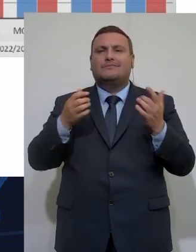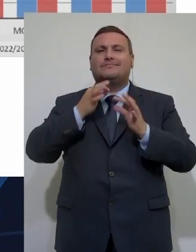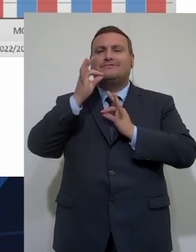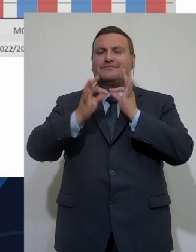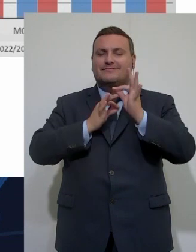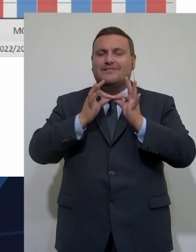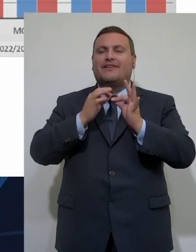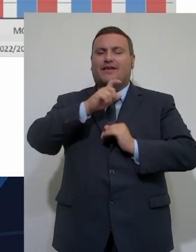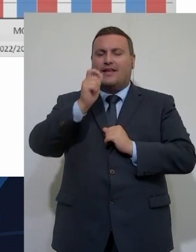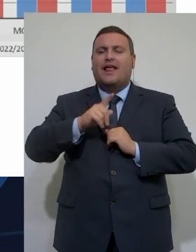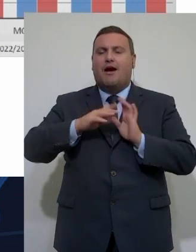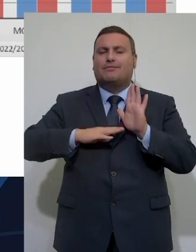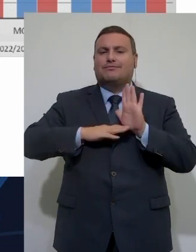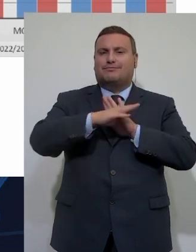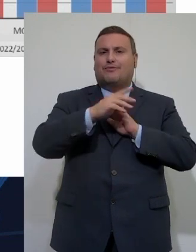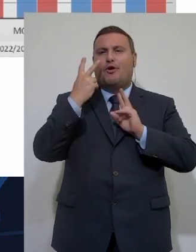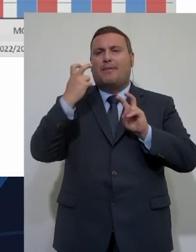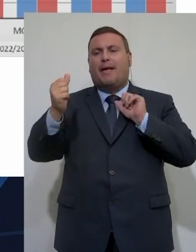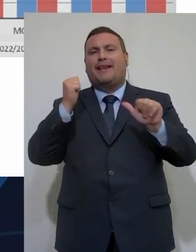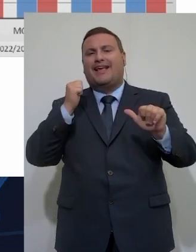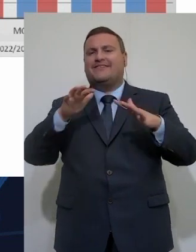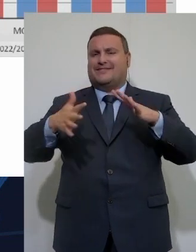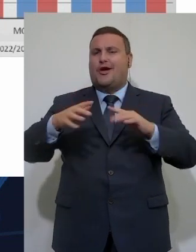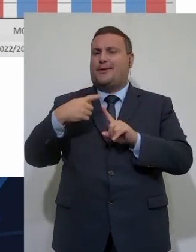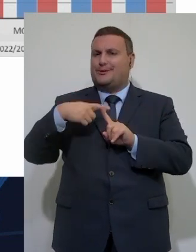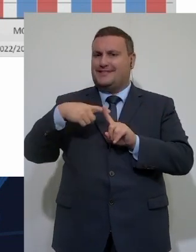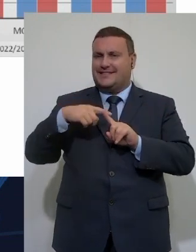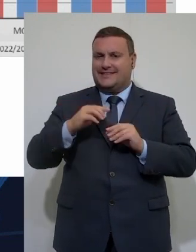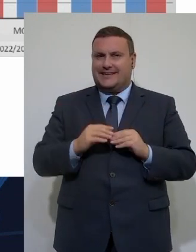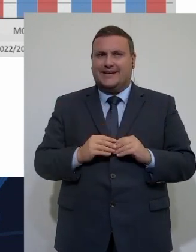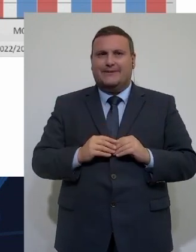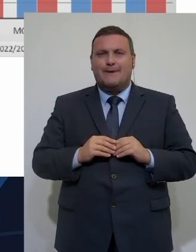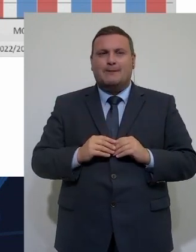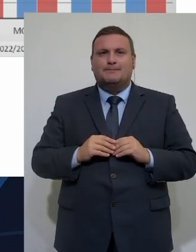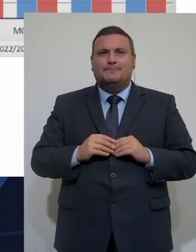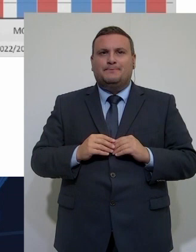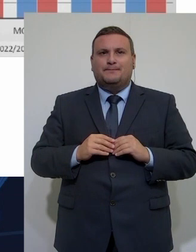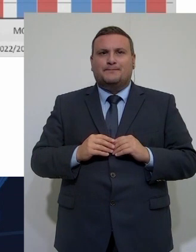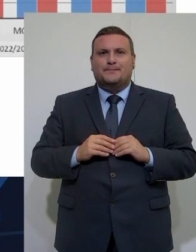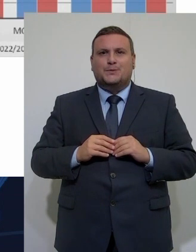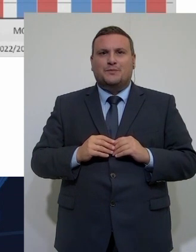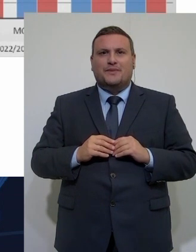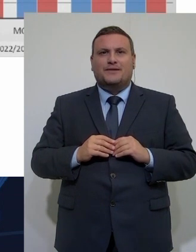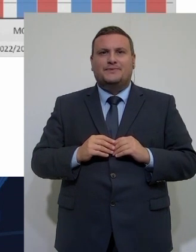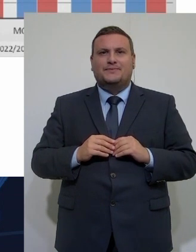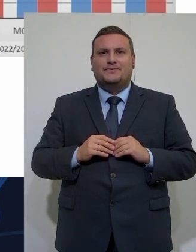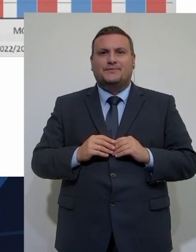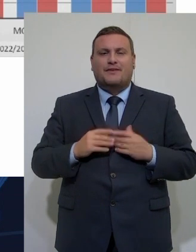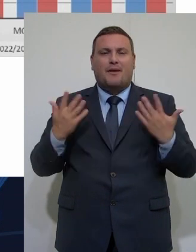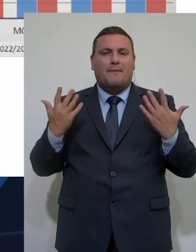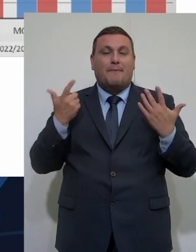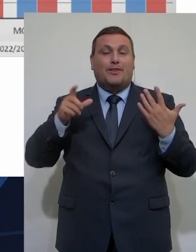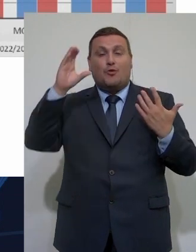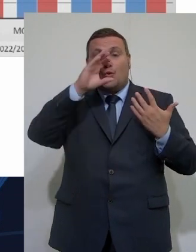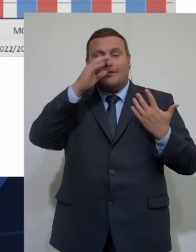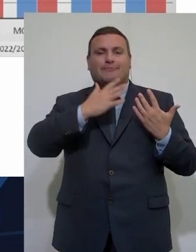dei servizi innovativi all'interno di ambienti fortemente caratterizzati da un forte collegamento con la natura.